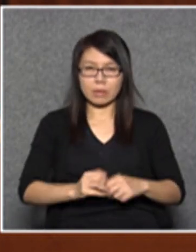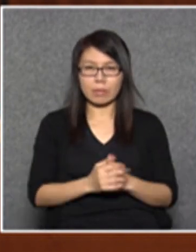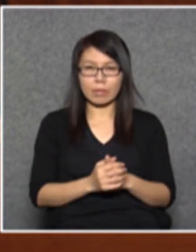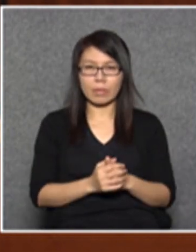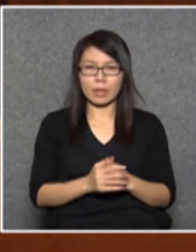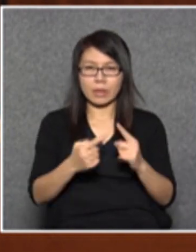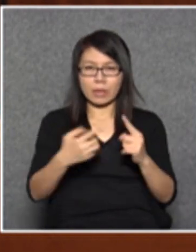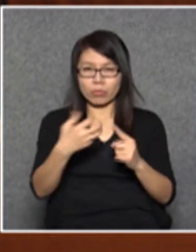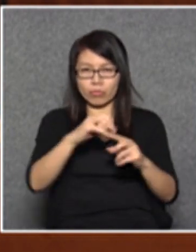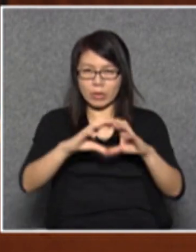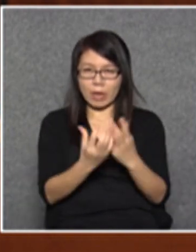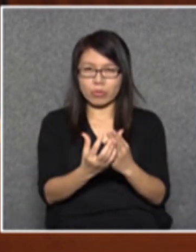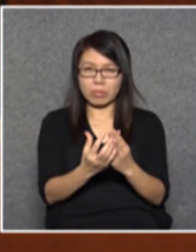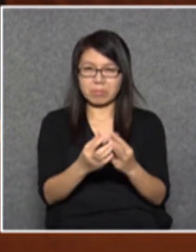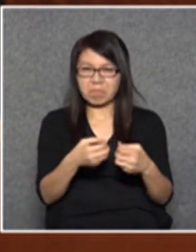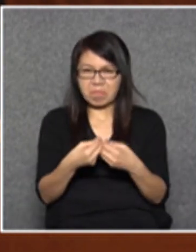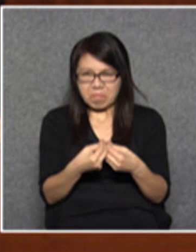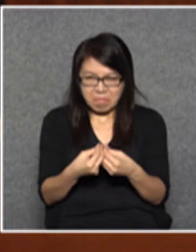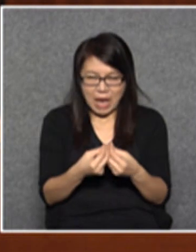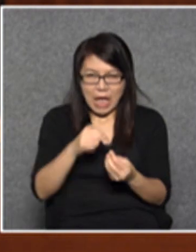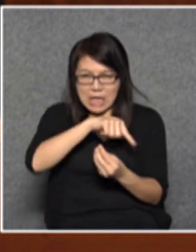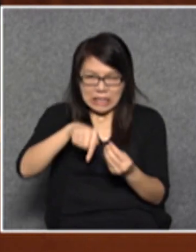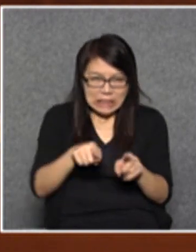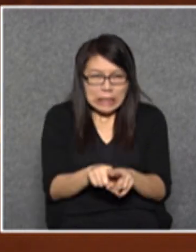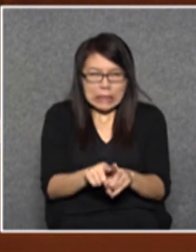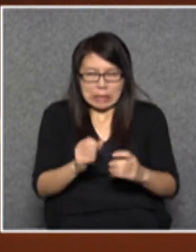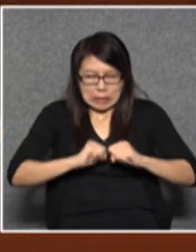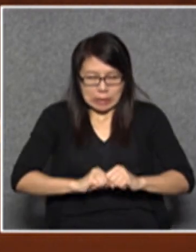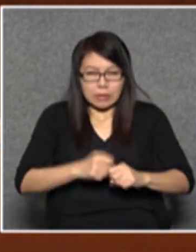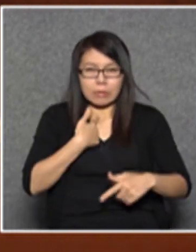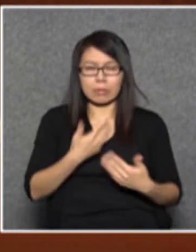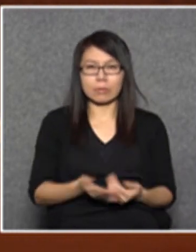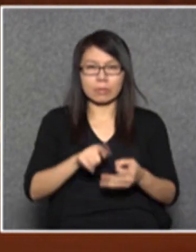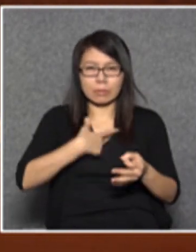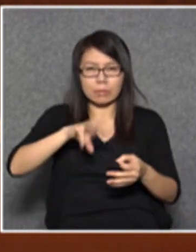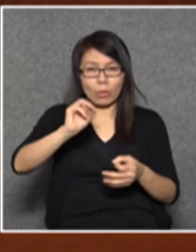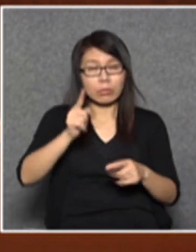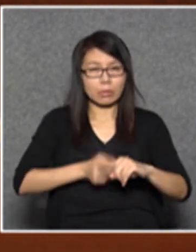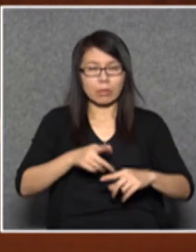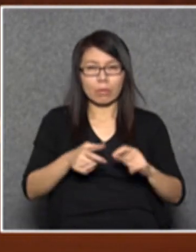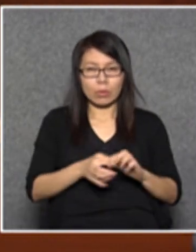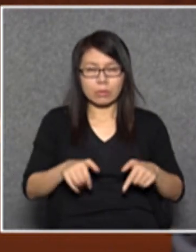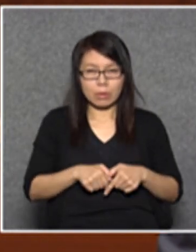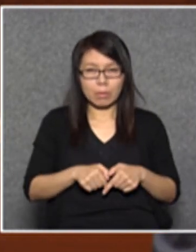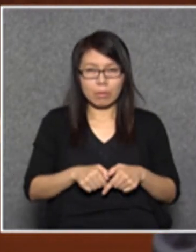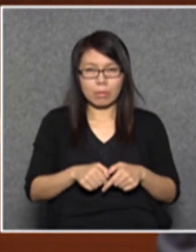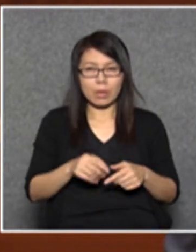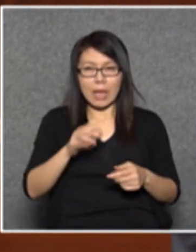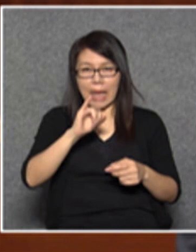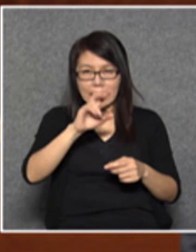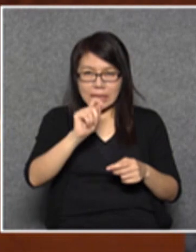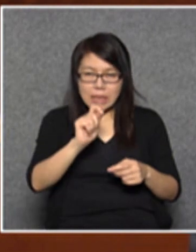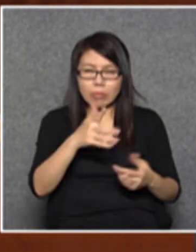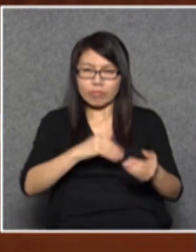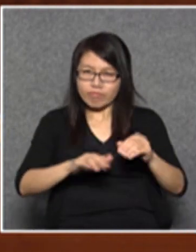民的立場被捆綁。所以我認為這個問題呢，莫乃光議員如果他真的關心業界的話，他應該執